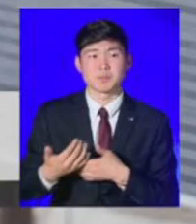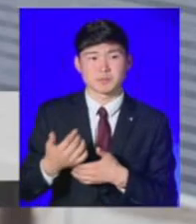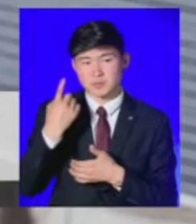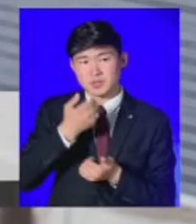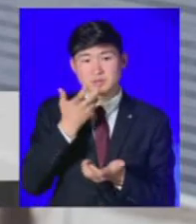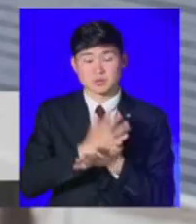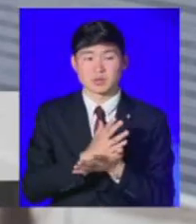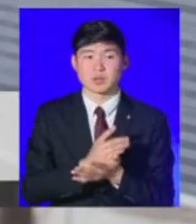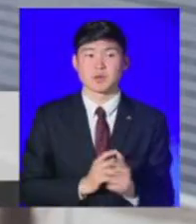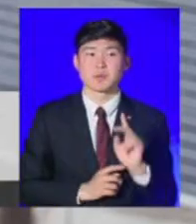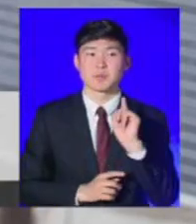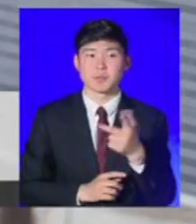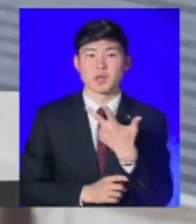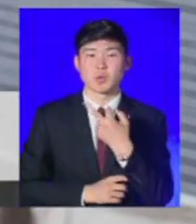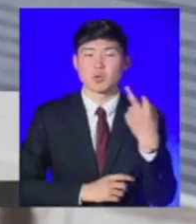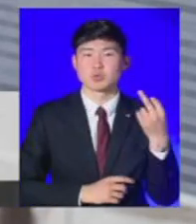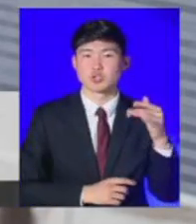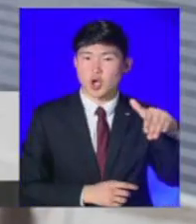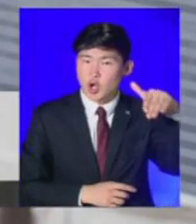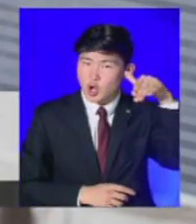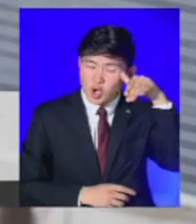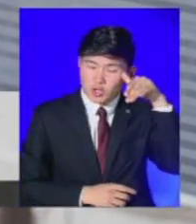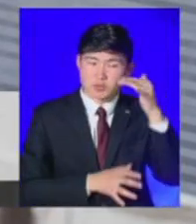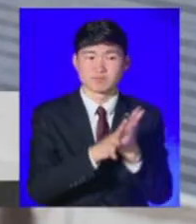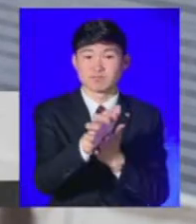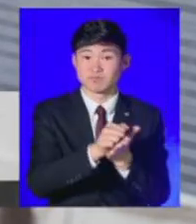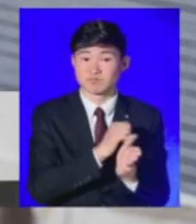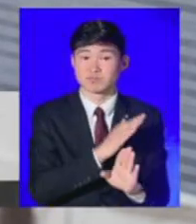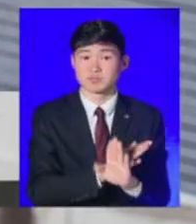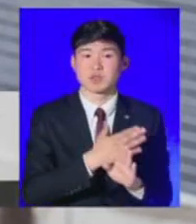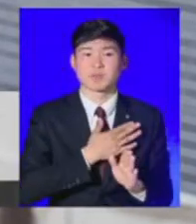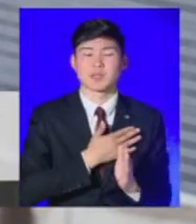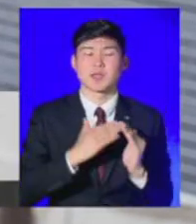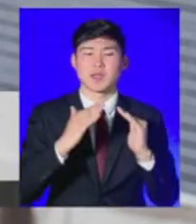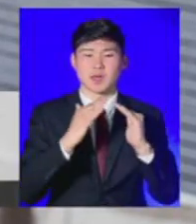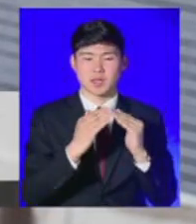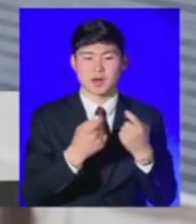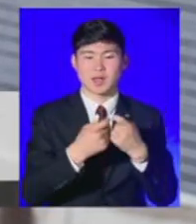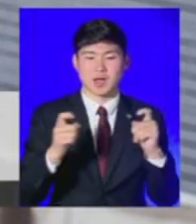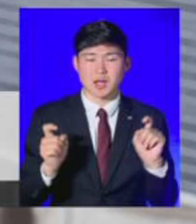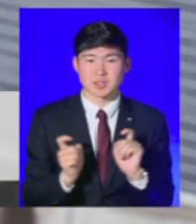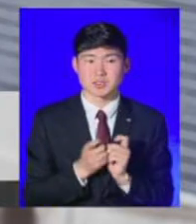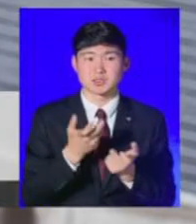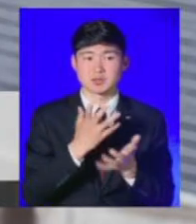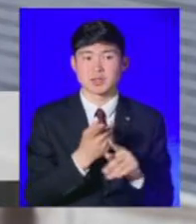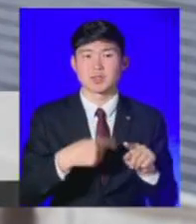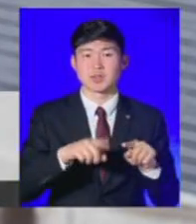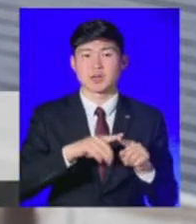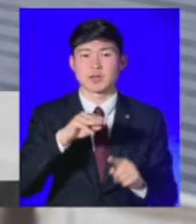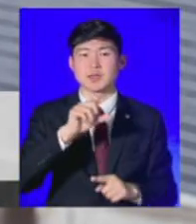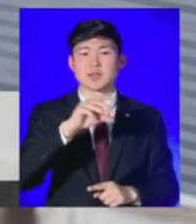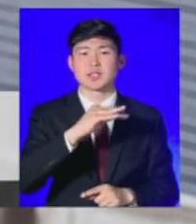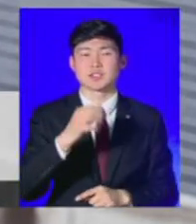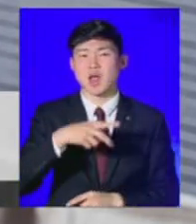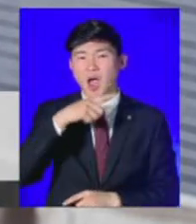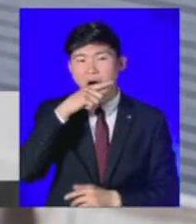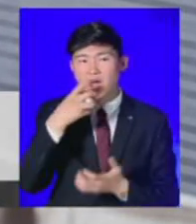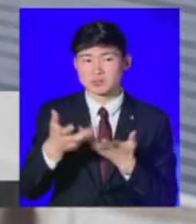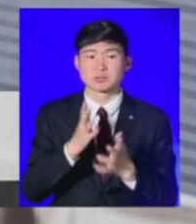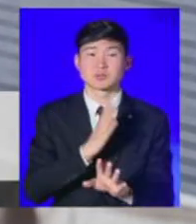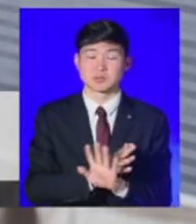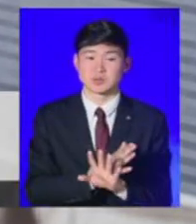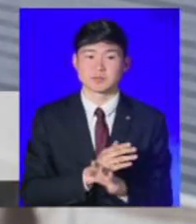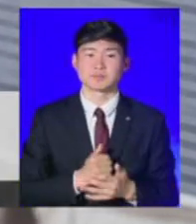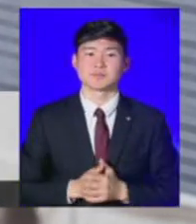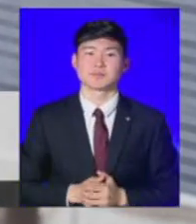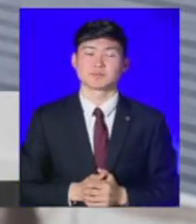1300-д хонь шатсан. Тэгээд манай гэр гашаа хоёр шатсан. Тэгээд миний тэжээлийн мөр шатсан. Тэгээд юу